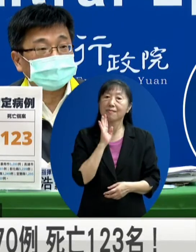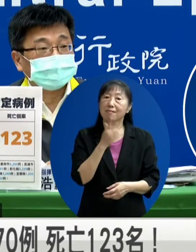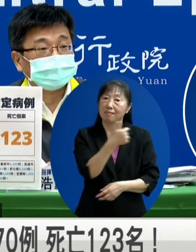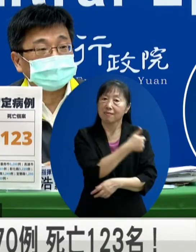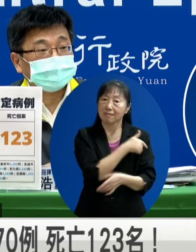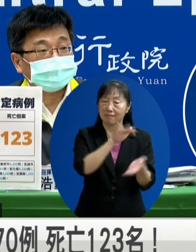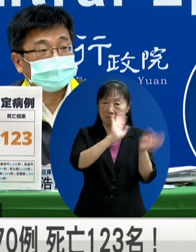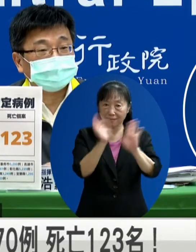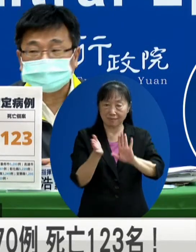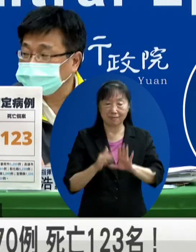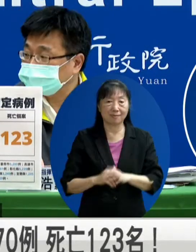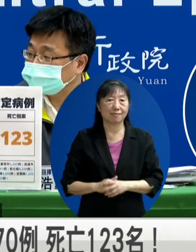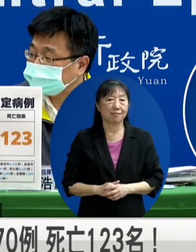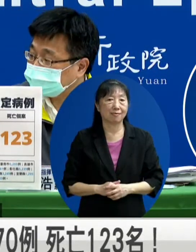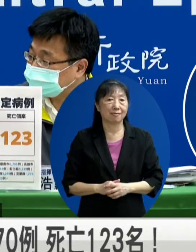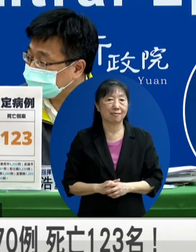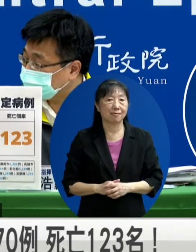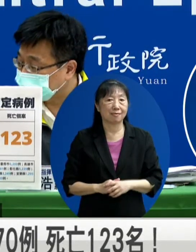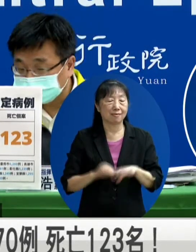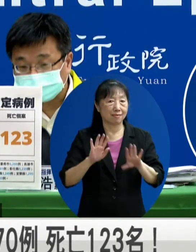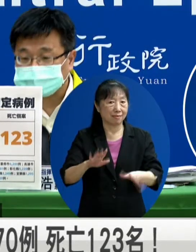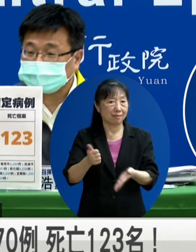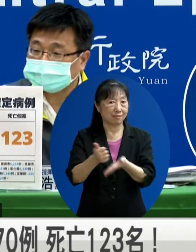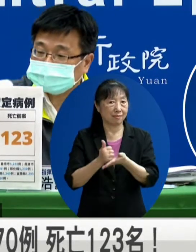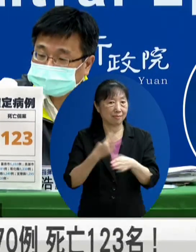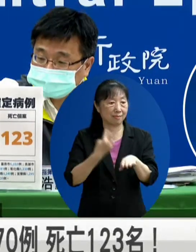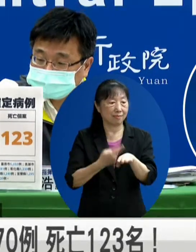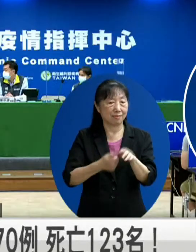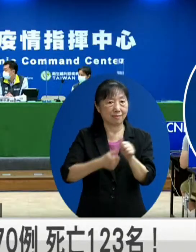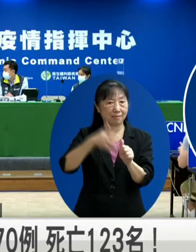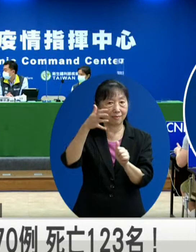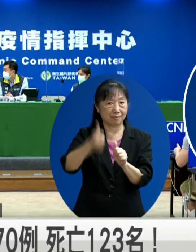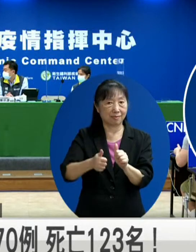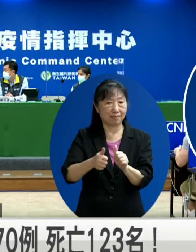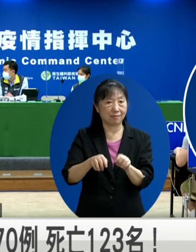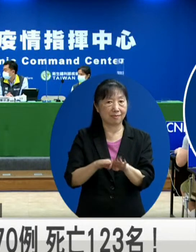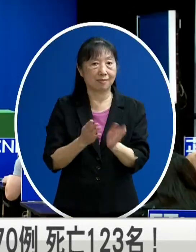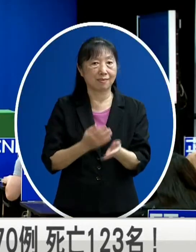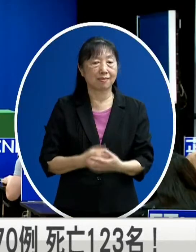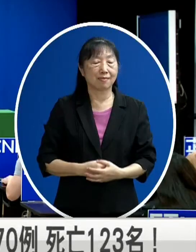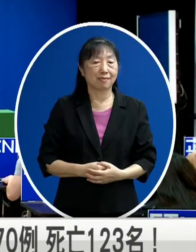概我们目前的一个接种的一个状况。那接下来请我们罗副署长。